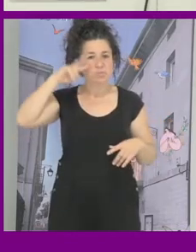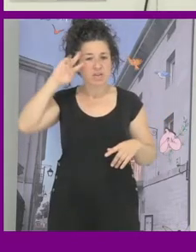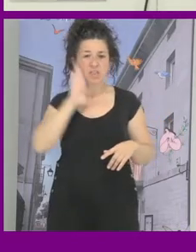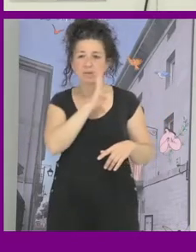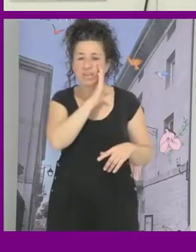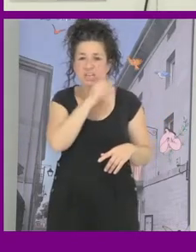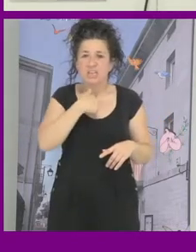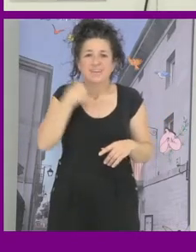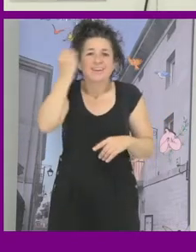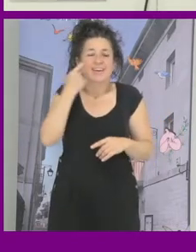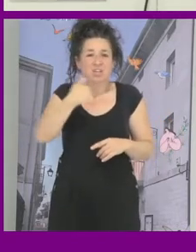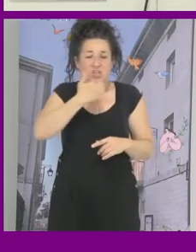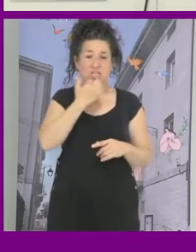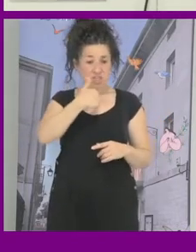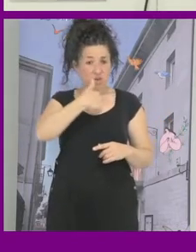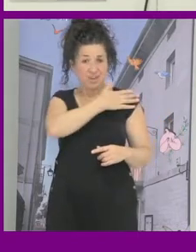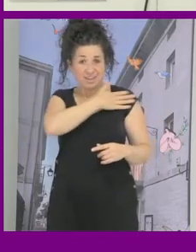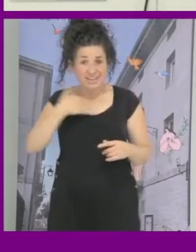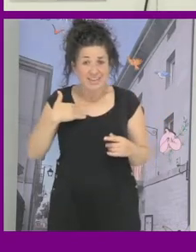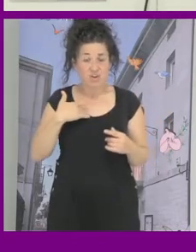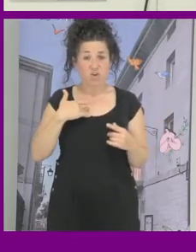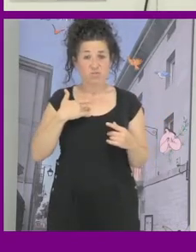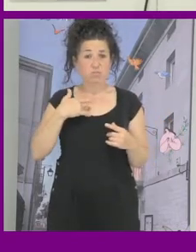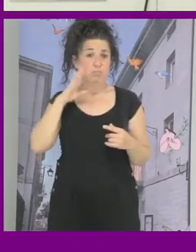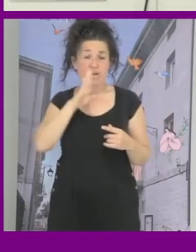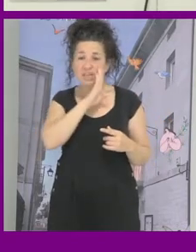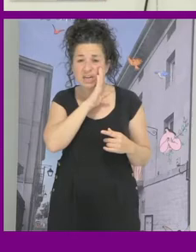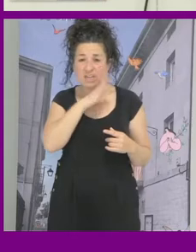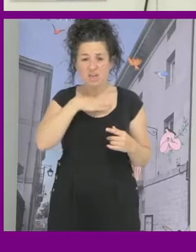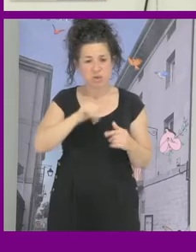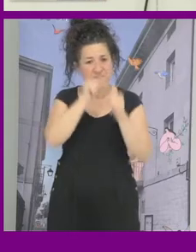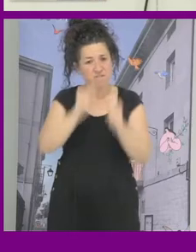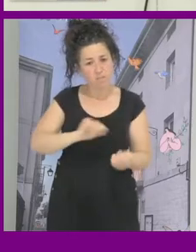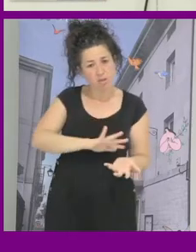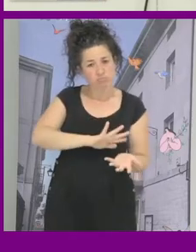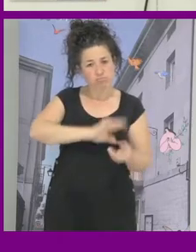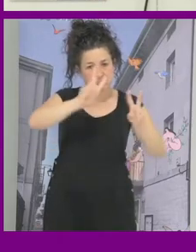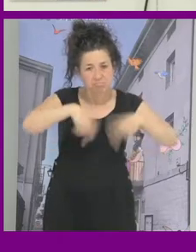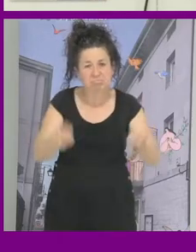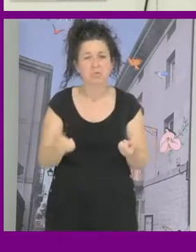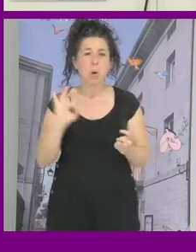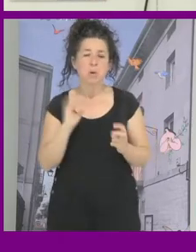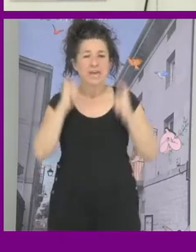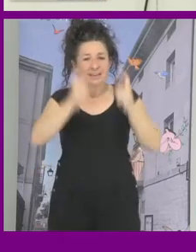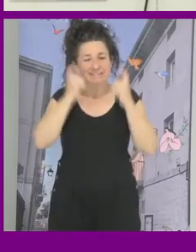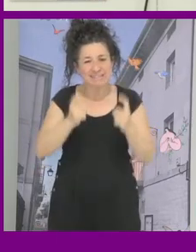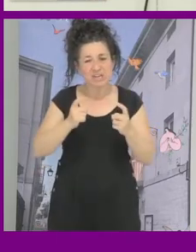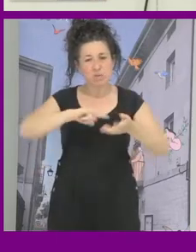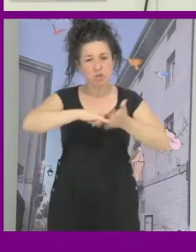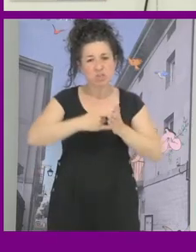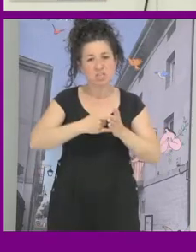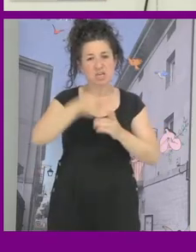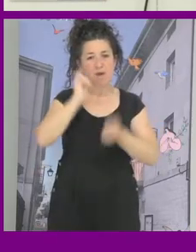zait, nik esperientzia hau bizitzeko dudan modua, eraldatzailea izan daitekela, edo gutxienez saiatuko naiz hori sistema